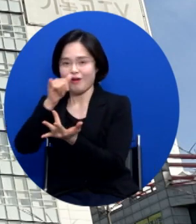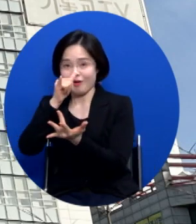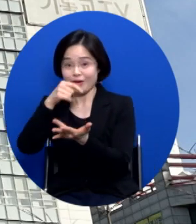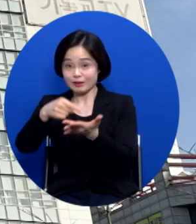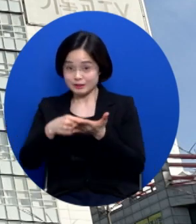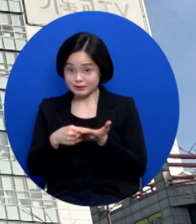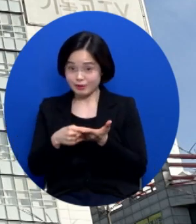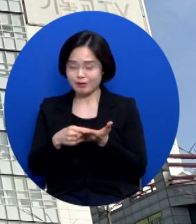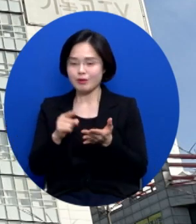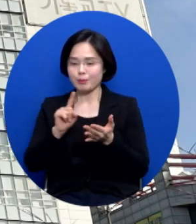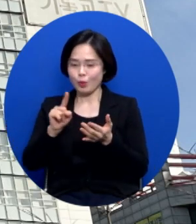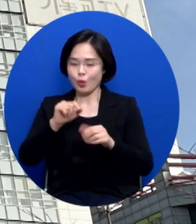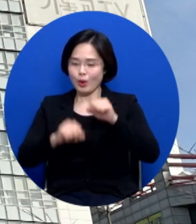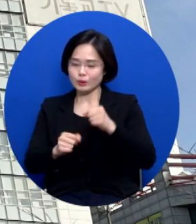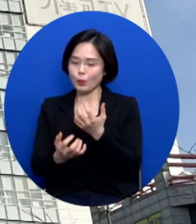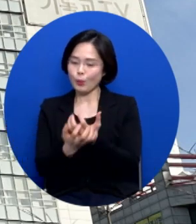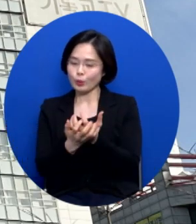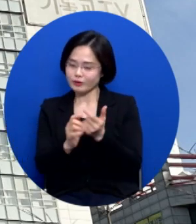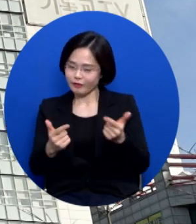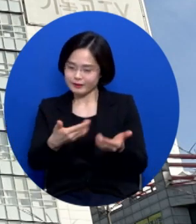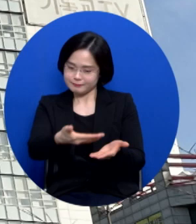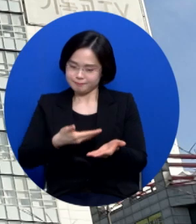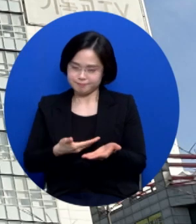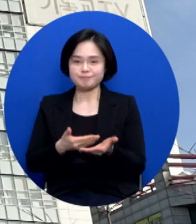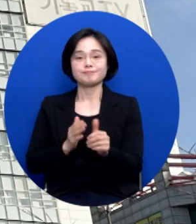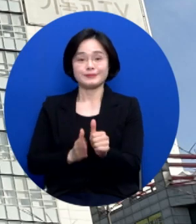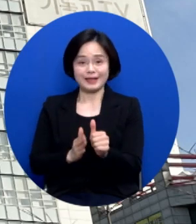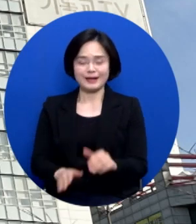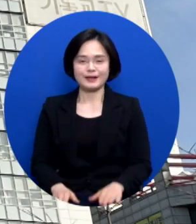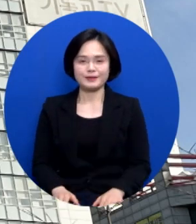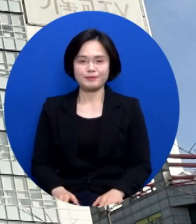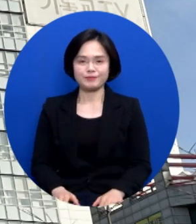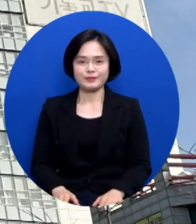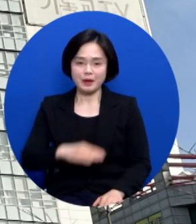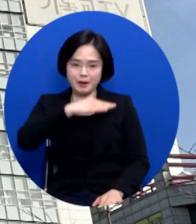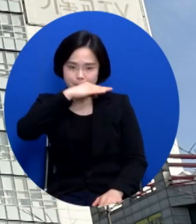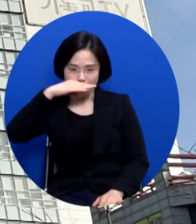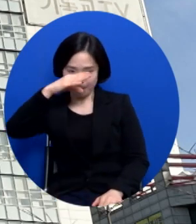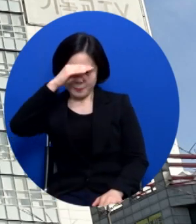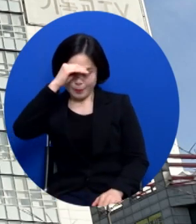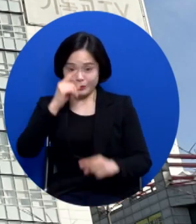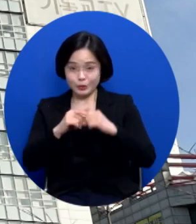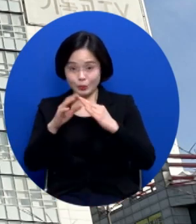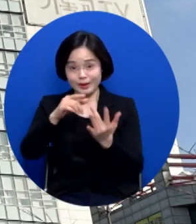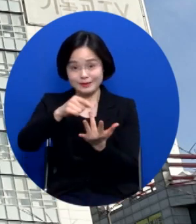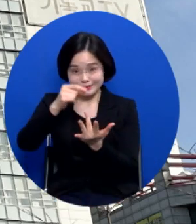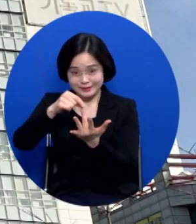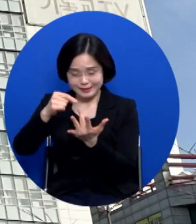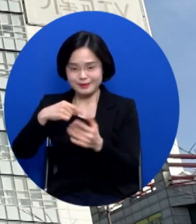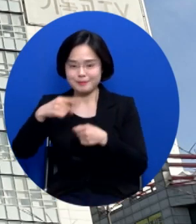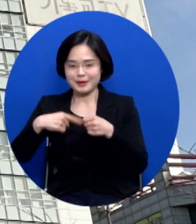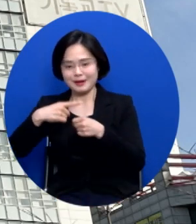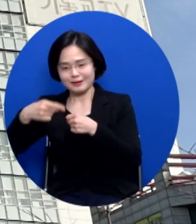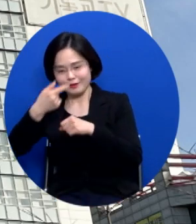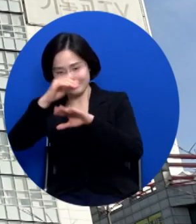됩니다. 기환연과 교회협은 모범적인 녹색교회를 선정해 매년 환경주일 연합예배에서 시상하고